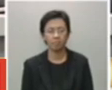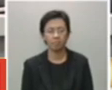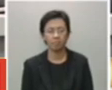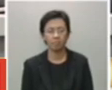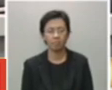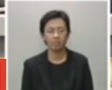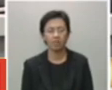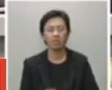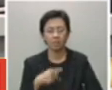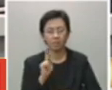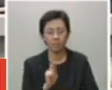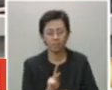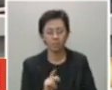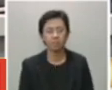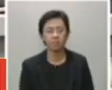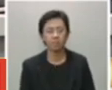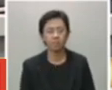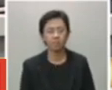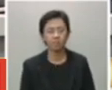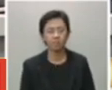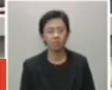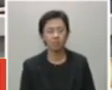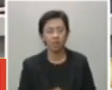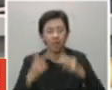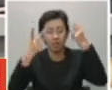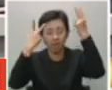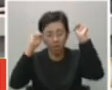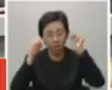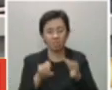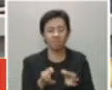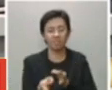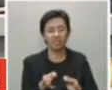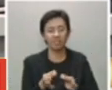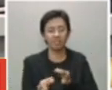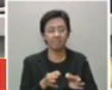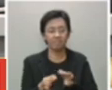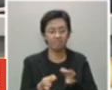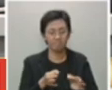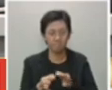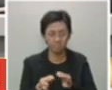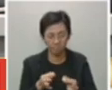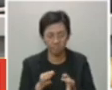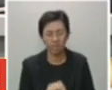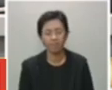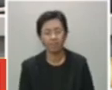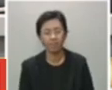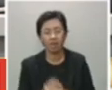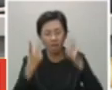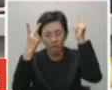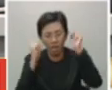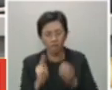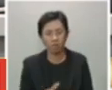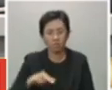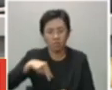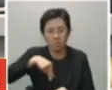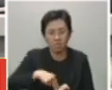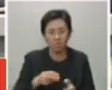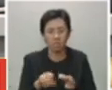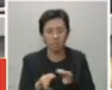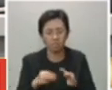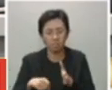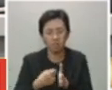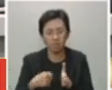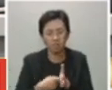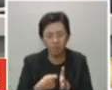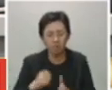ครับพลเอกประยุทธ์ลุกขึ้นชี้แจงสภาแห่งนี้ครับโดยบอกเหตุผลที่จำเป็นต้